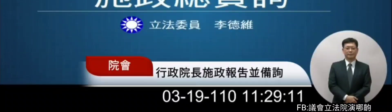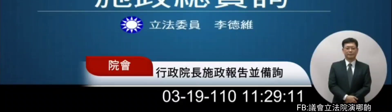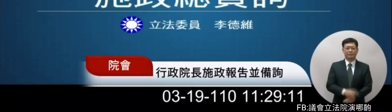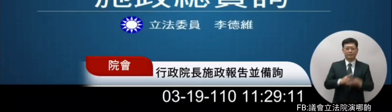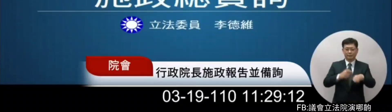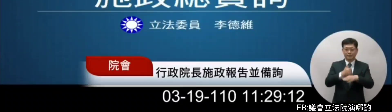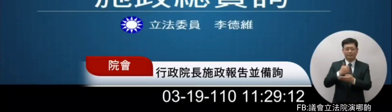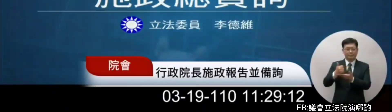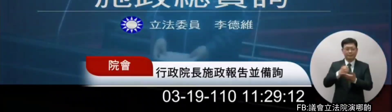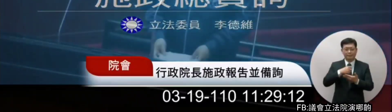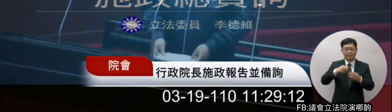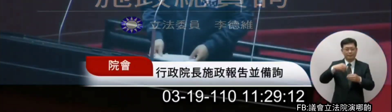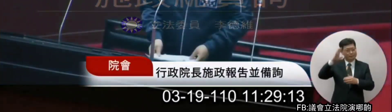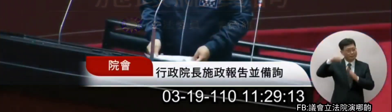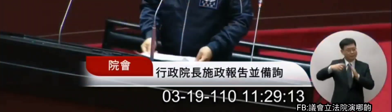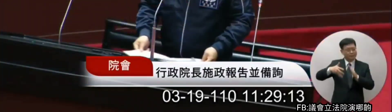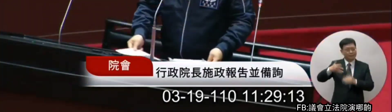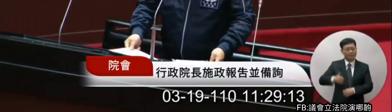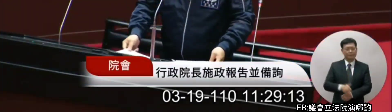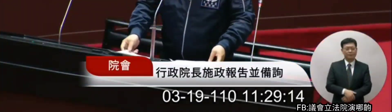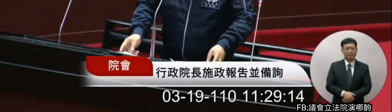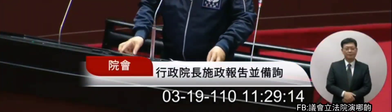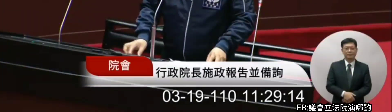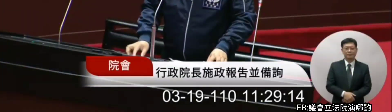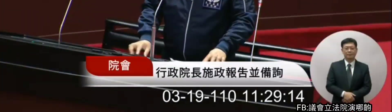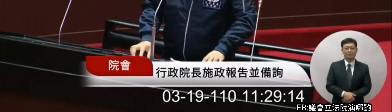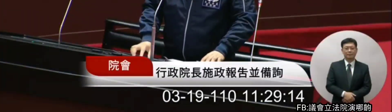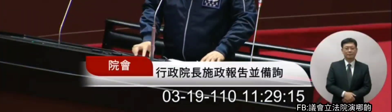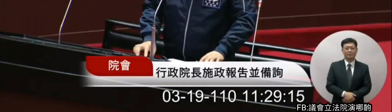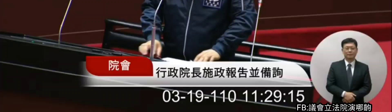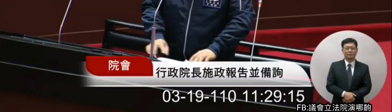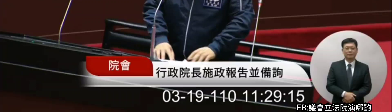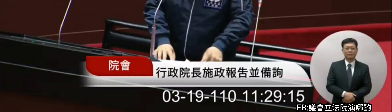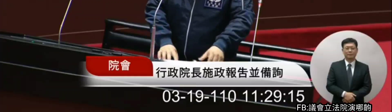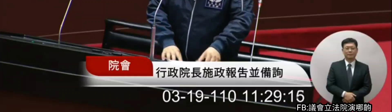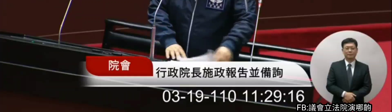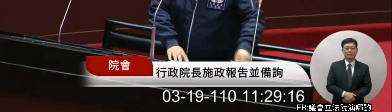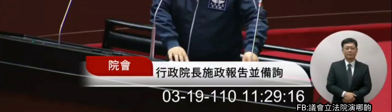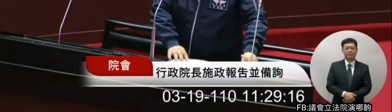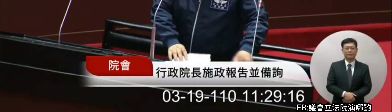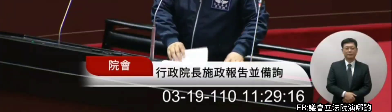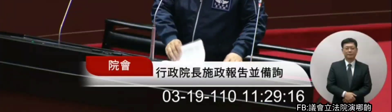主席，麻烦行政院苏院长。 苏院长，请。